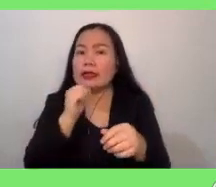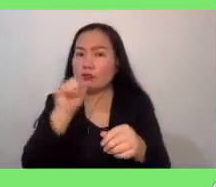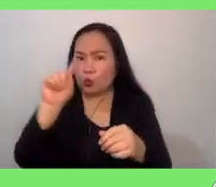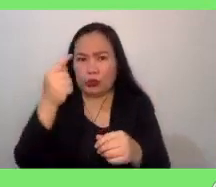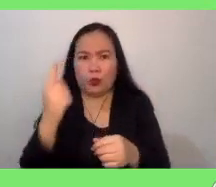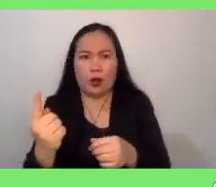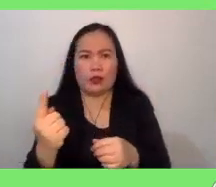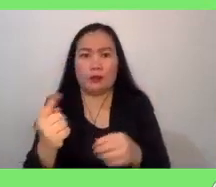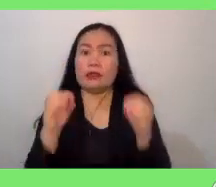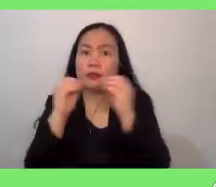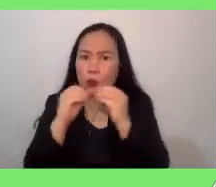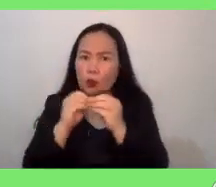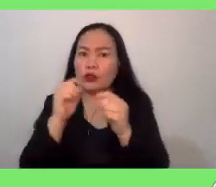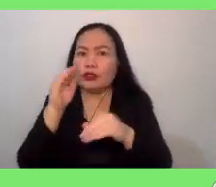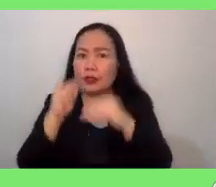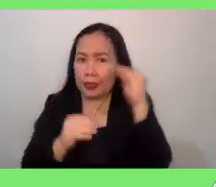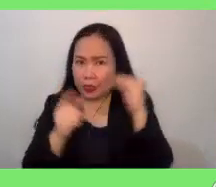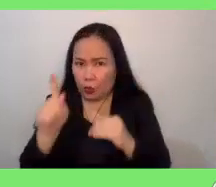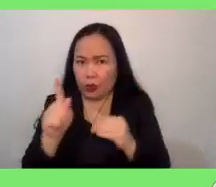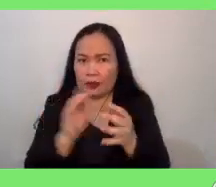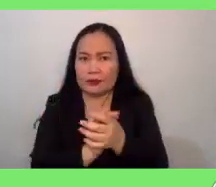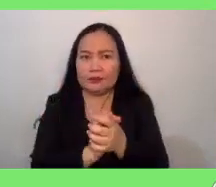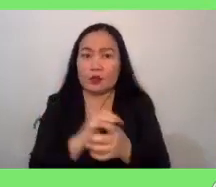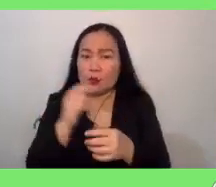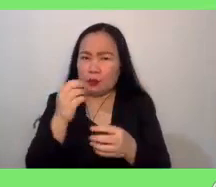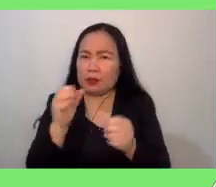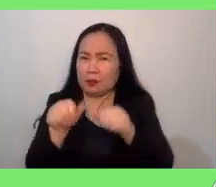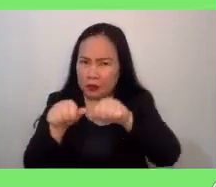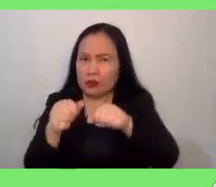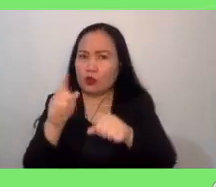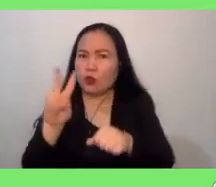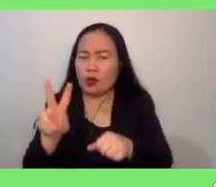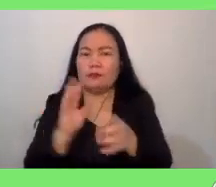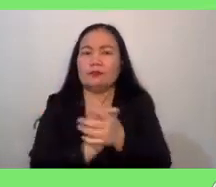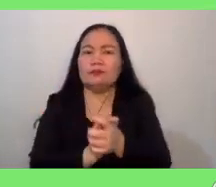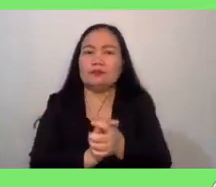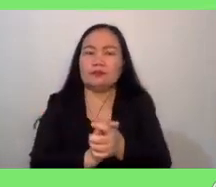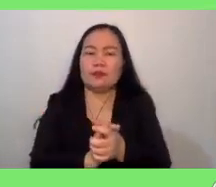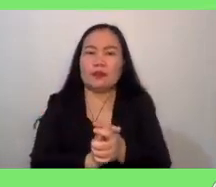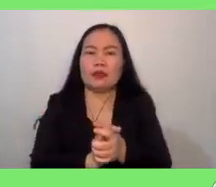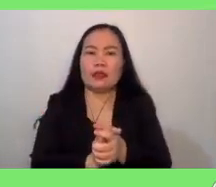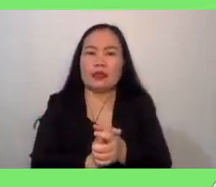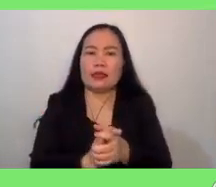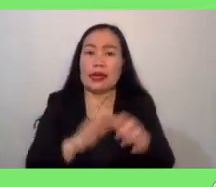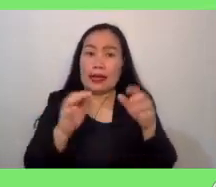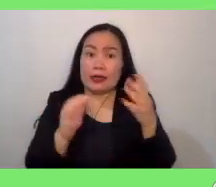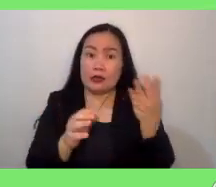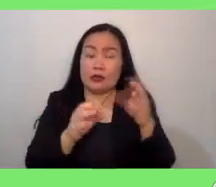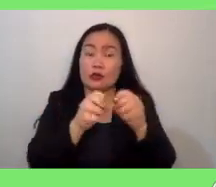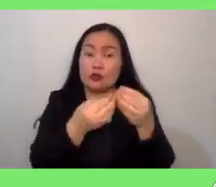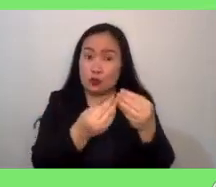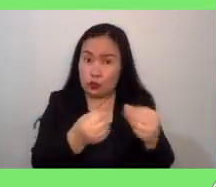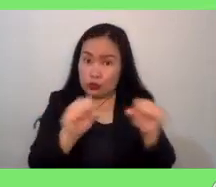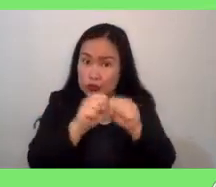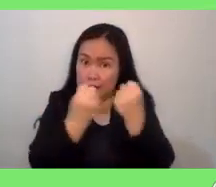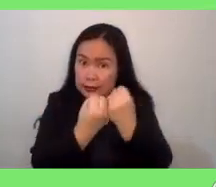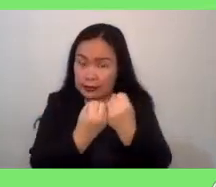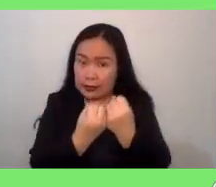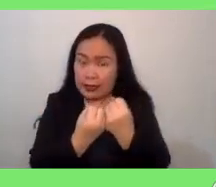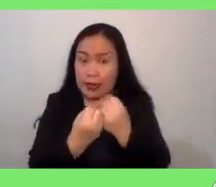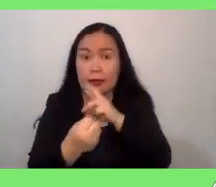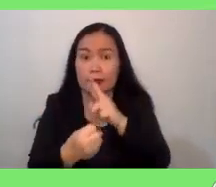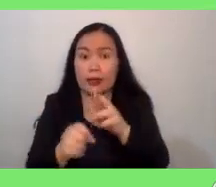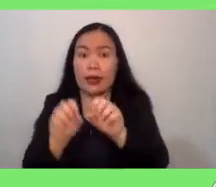ang sagot. Hindi lang po isa ang solution. So, when we say solution set, ito po yung set of